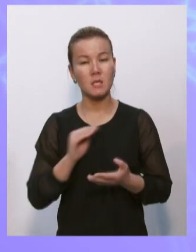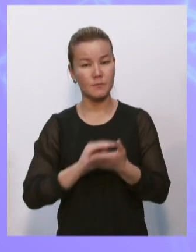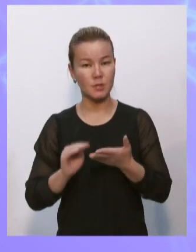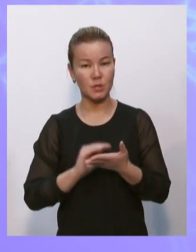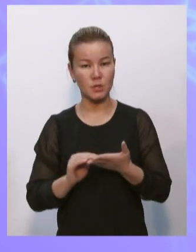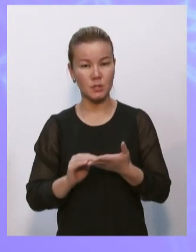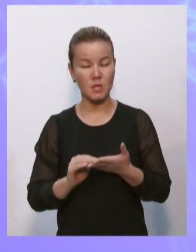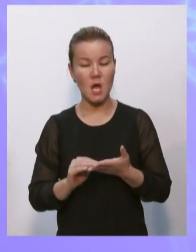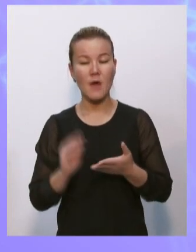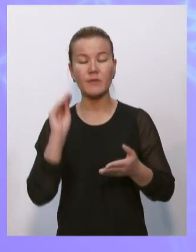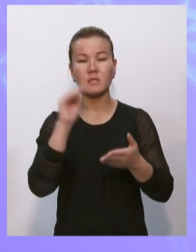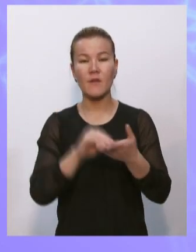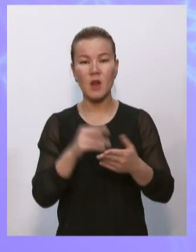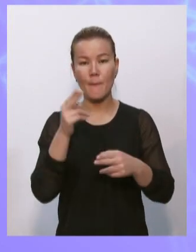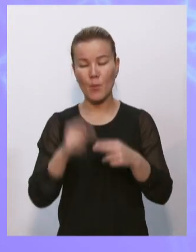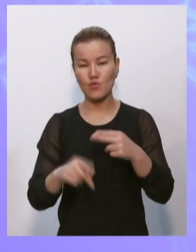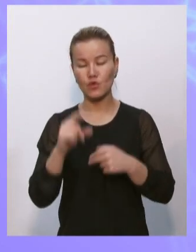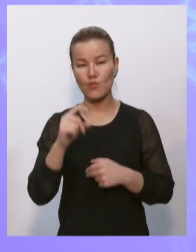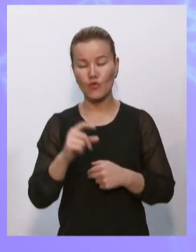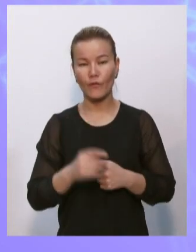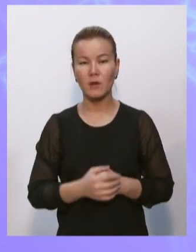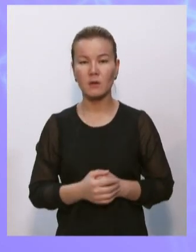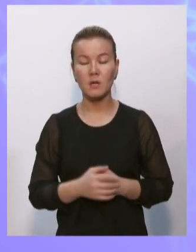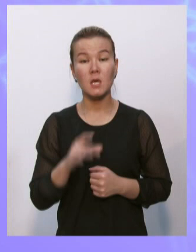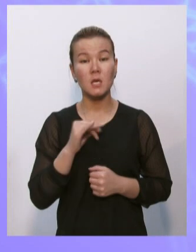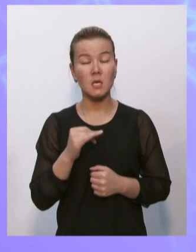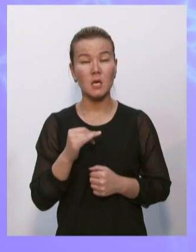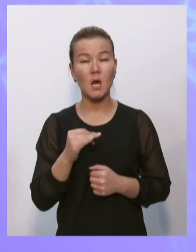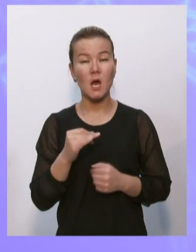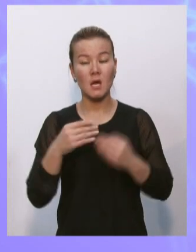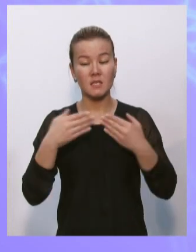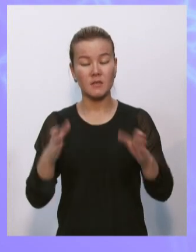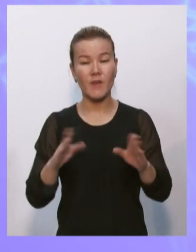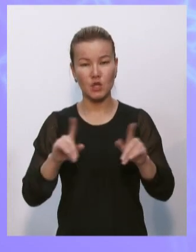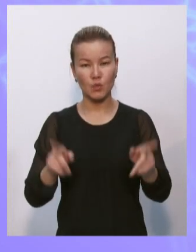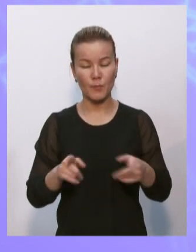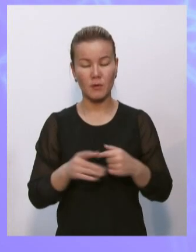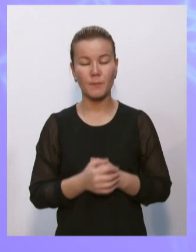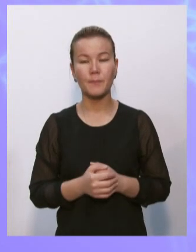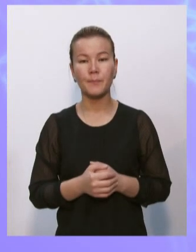Спешите, вставляя пропущенные буквы и раскрывая скобки.